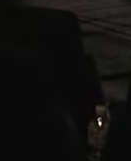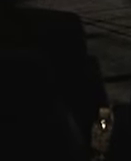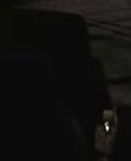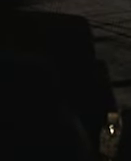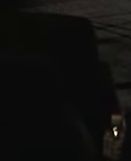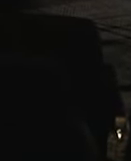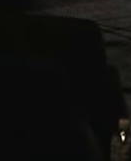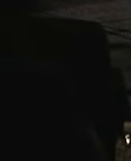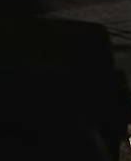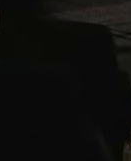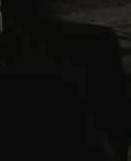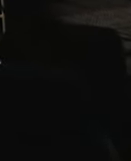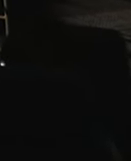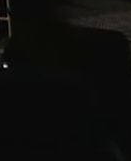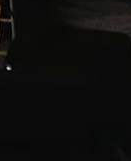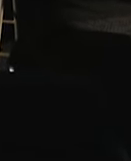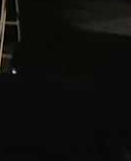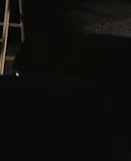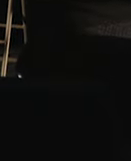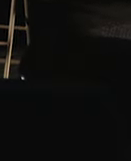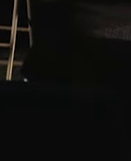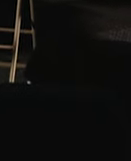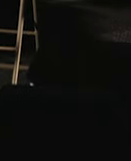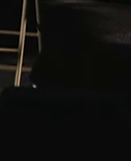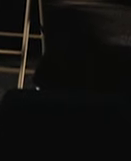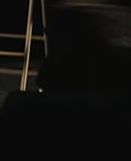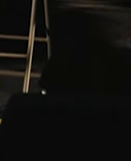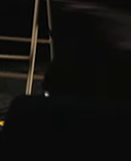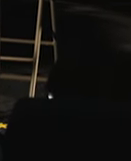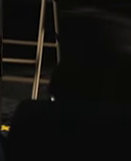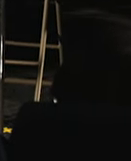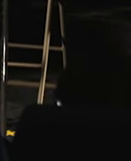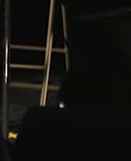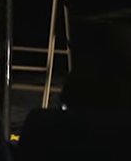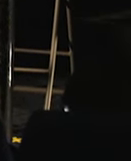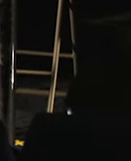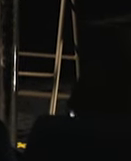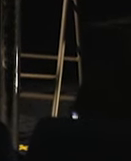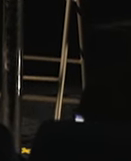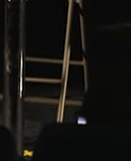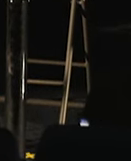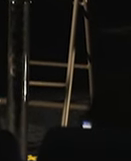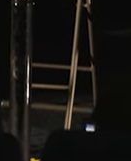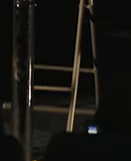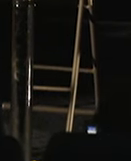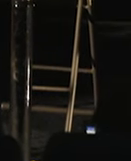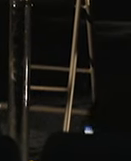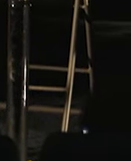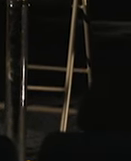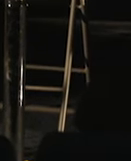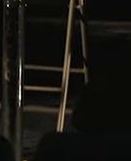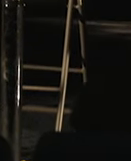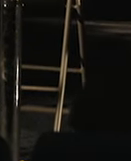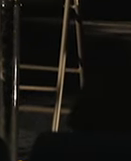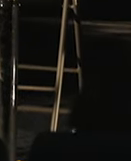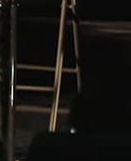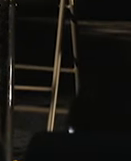いつでも流れてる意図も景色